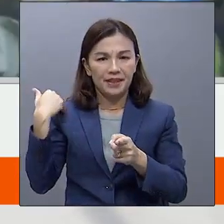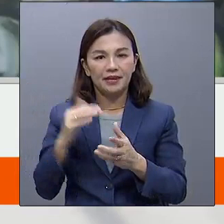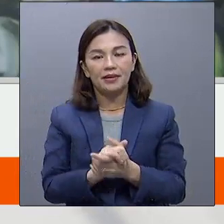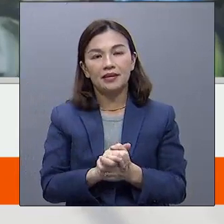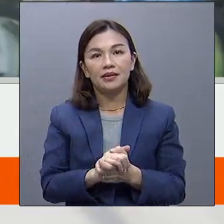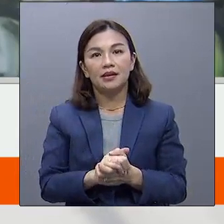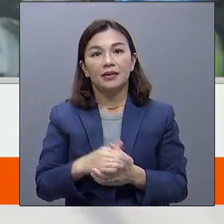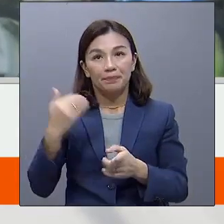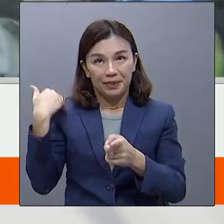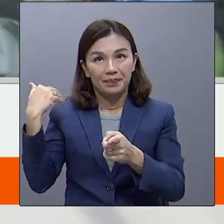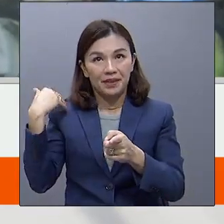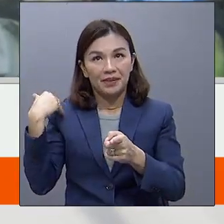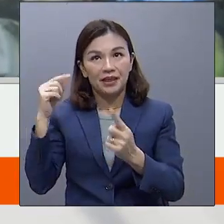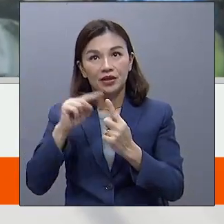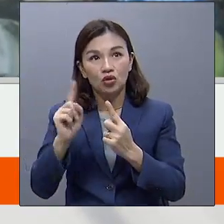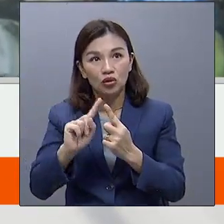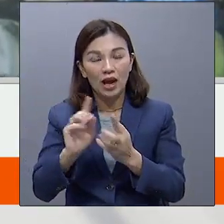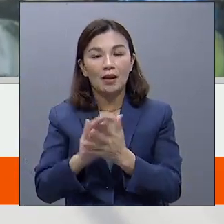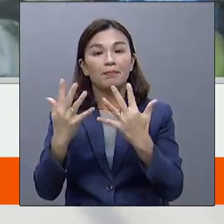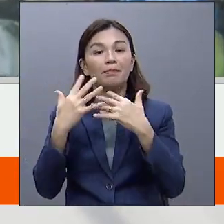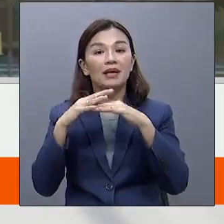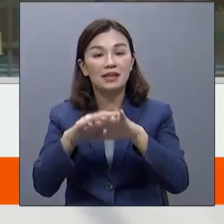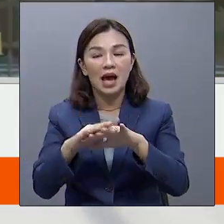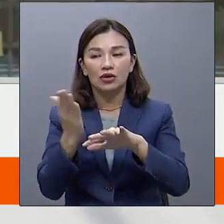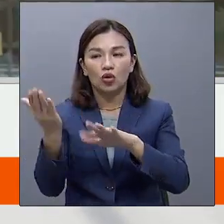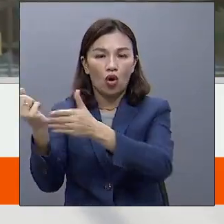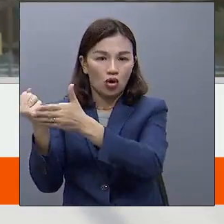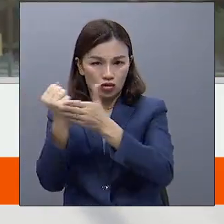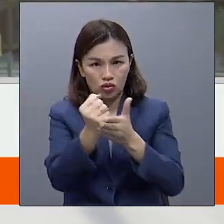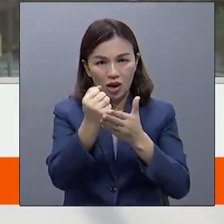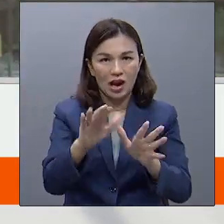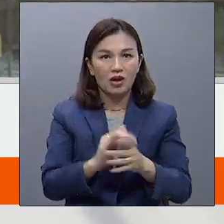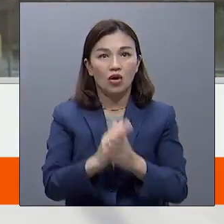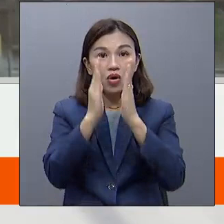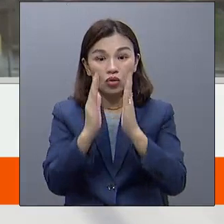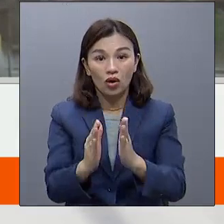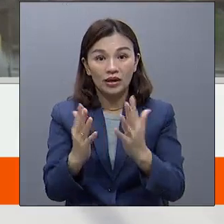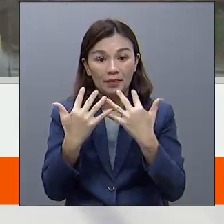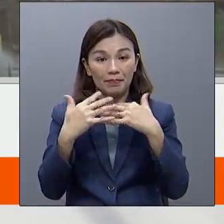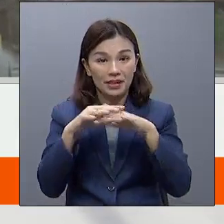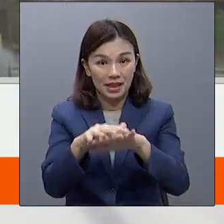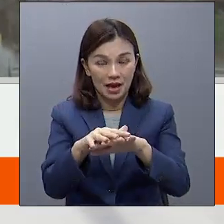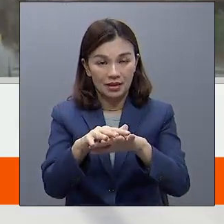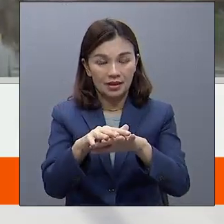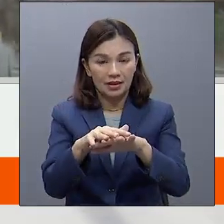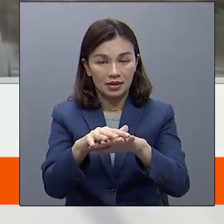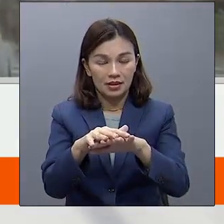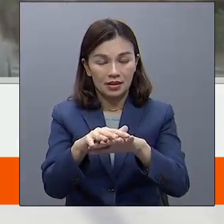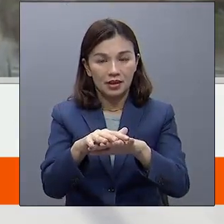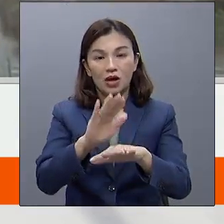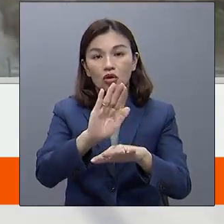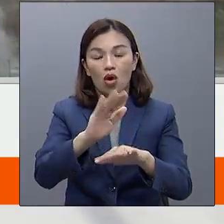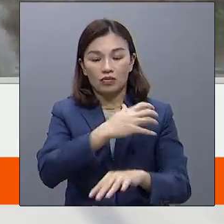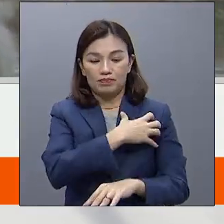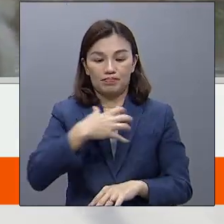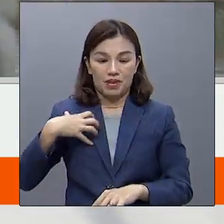ก็จะให้นะฮะเอ่อผมก็ประสานงานให้เขาช่วยจัดให้แล้วเราก็มีผู้ประสานงานของสถานเอ่อส่วนของกรม